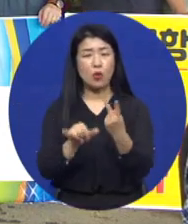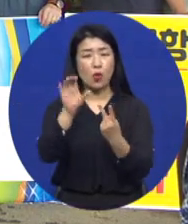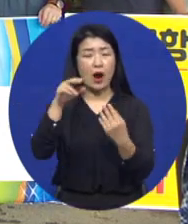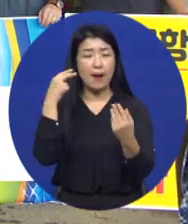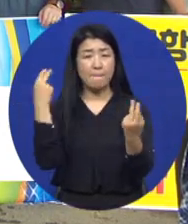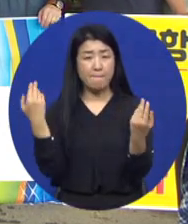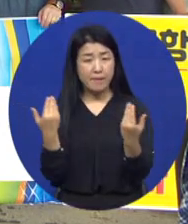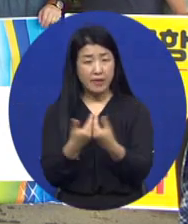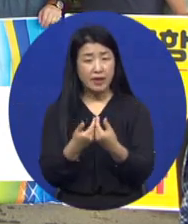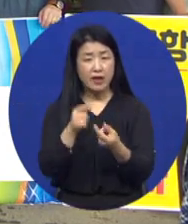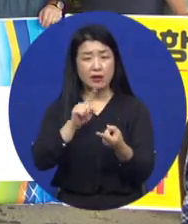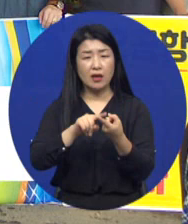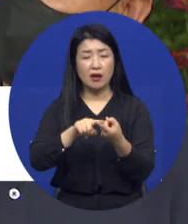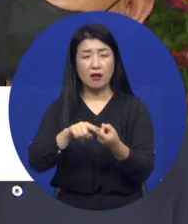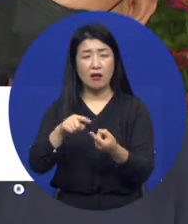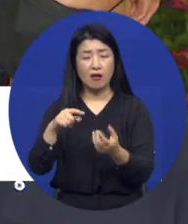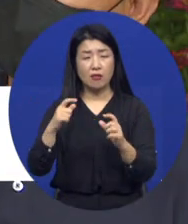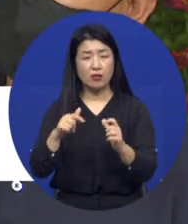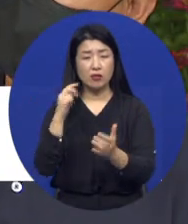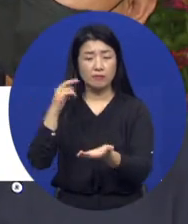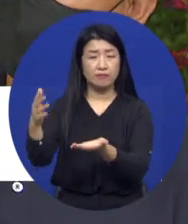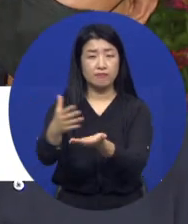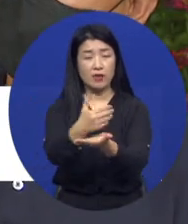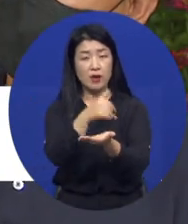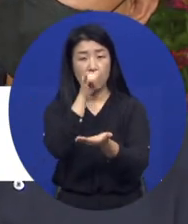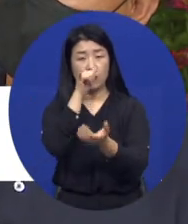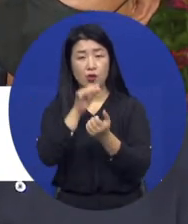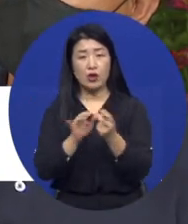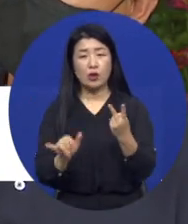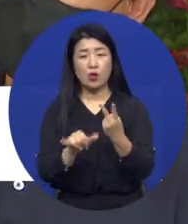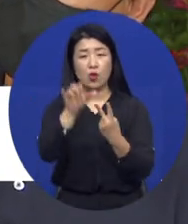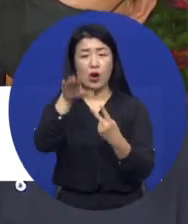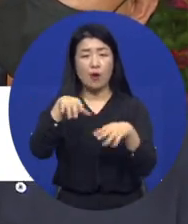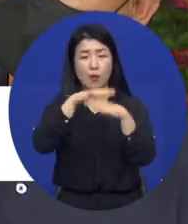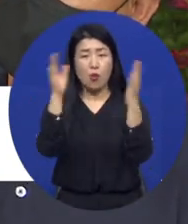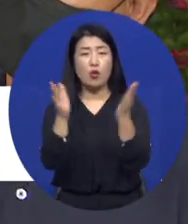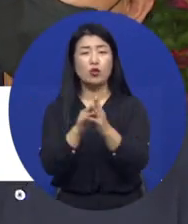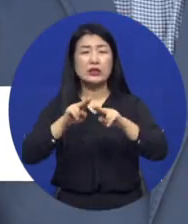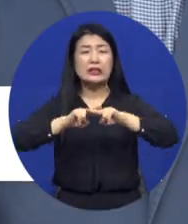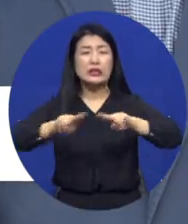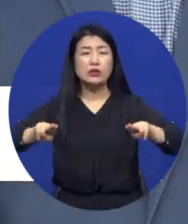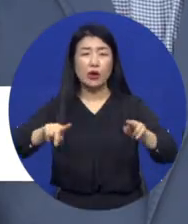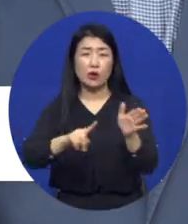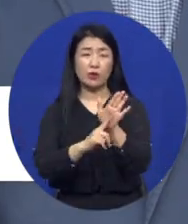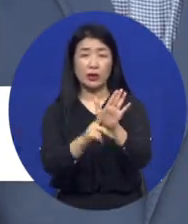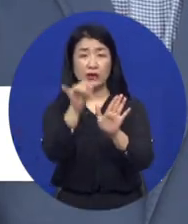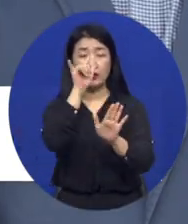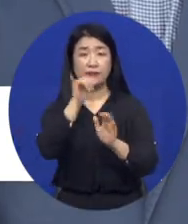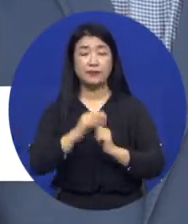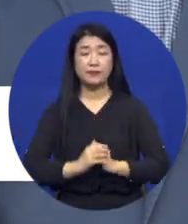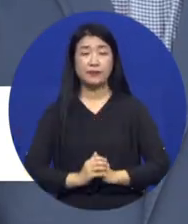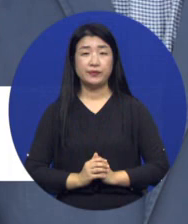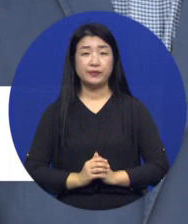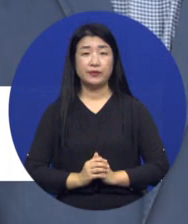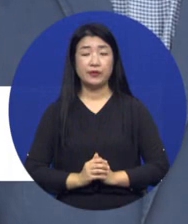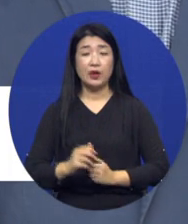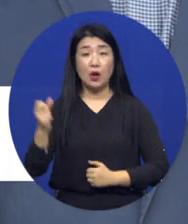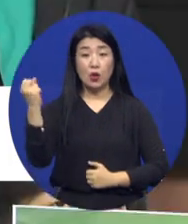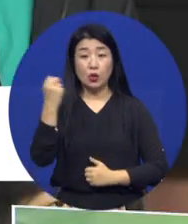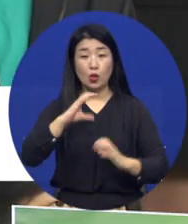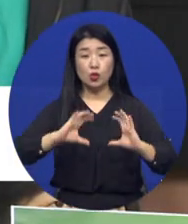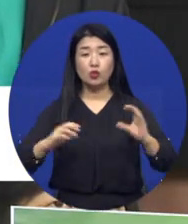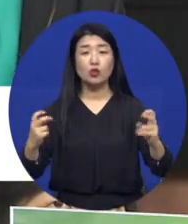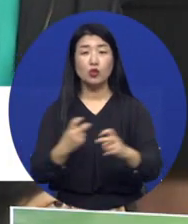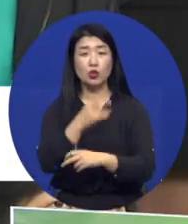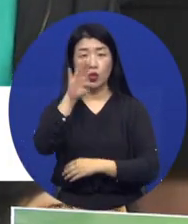반대하는 도민 의견을 적극 수렴해 제2공항 추진 계획을 백지화하라고 주장했습니다. 한편